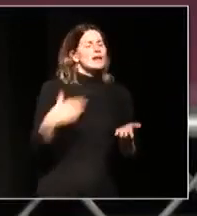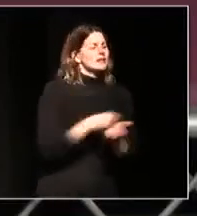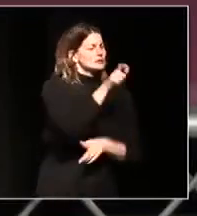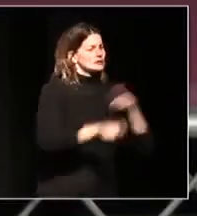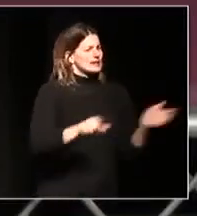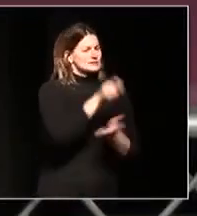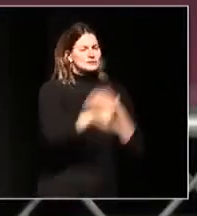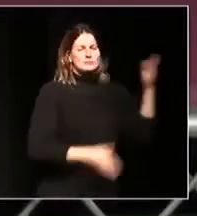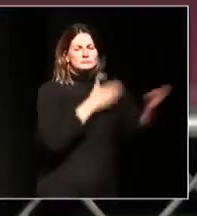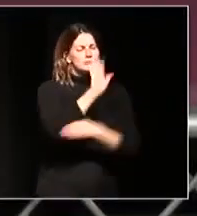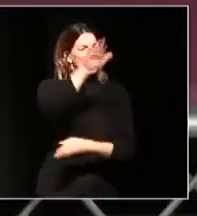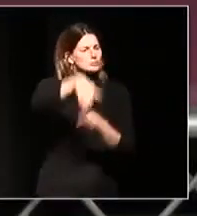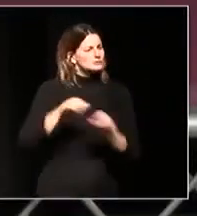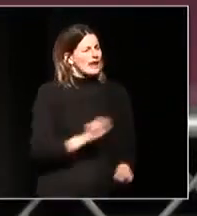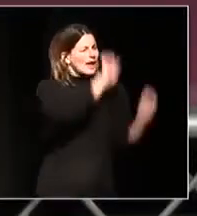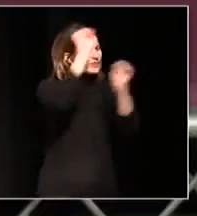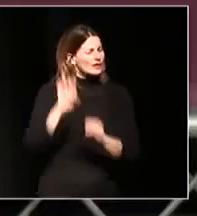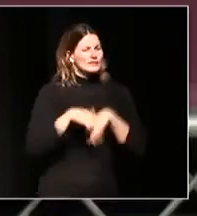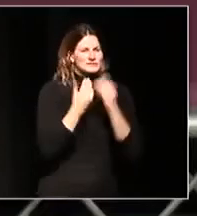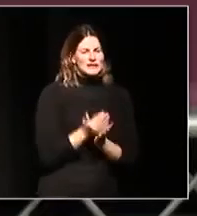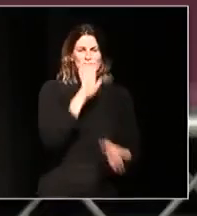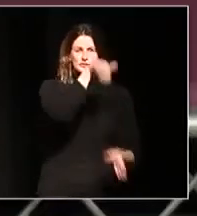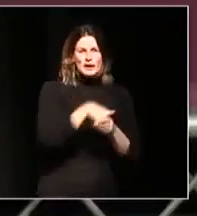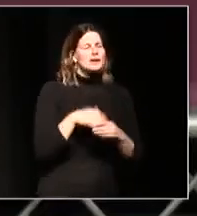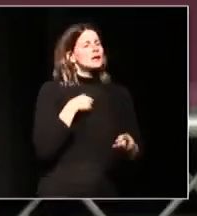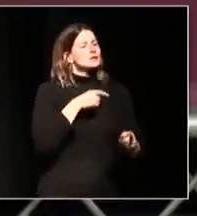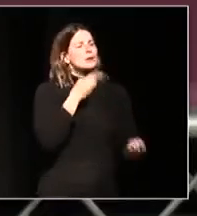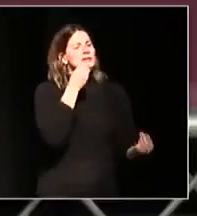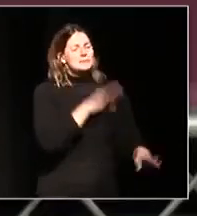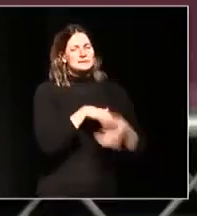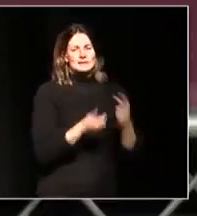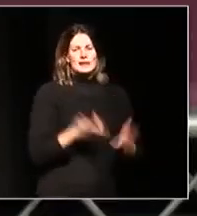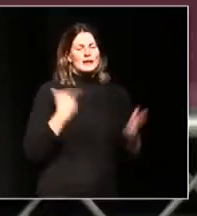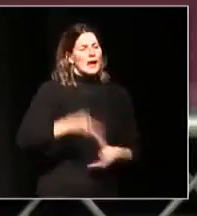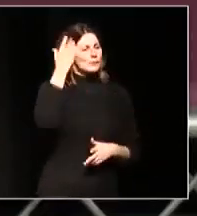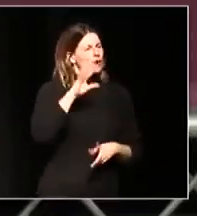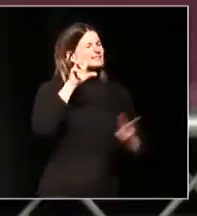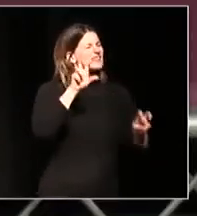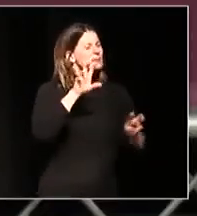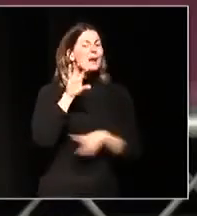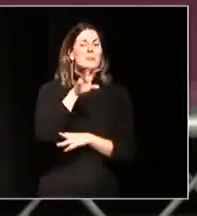la ciutadania que va anar a blindar els col·legis electorals en nom de la democràcia. Ja n'hi ha prou de lliçons de patriotisme, home!